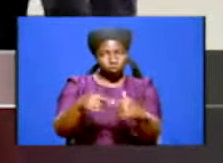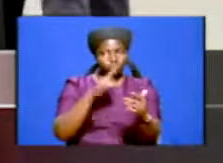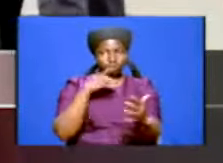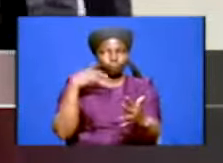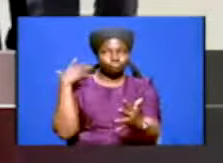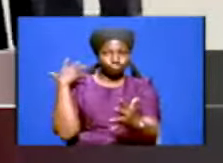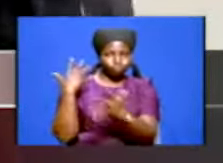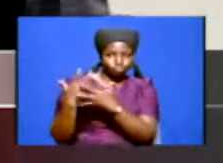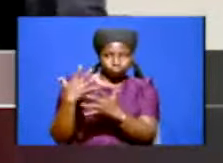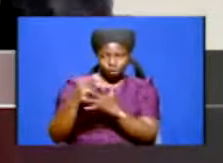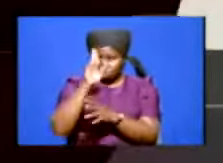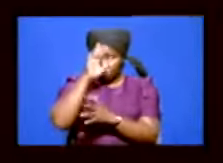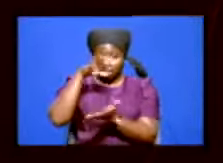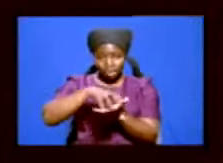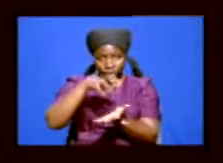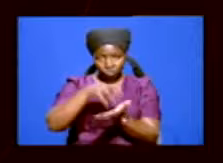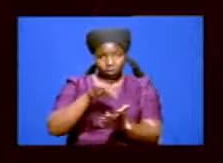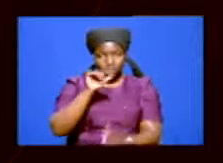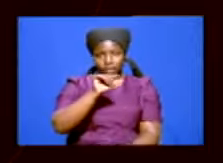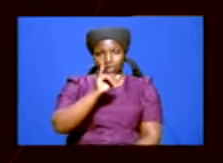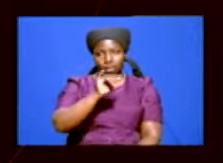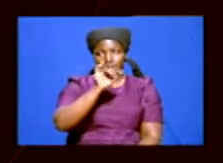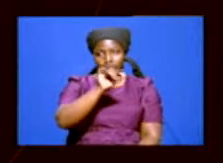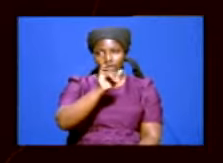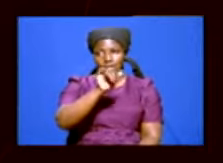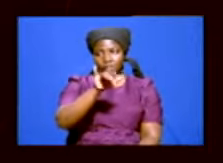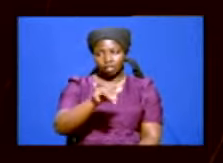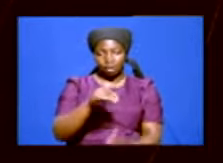baada ya kutiwa nguvuni nyumbani kwake Nyeri.